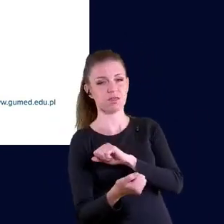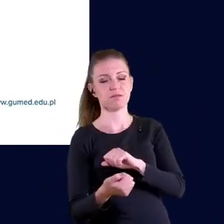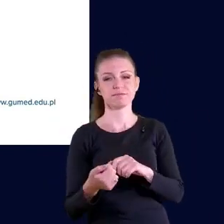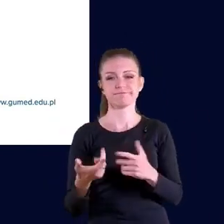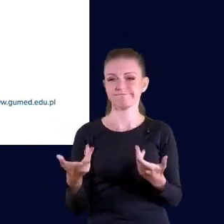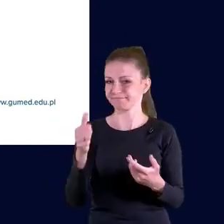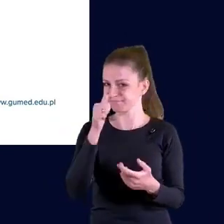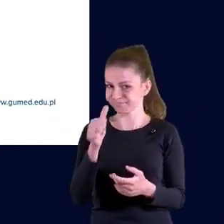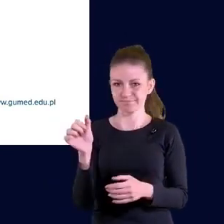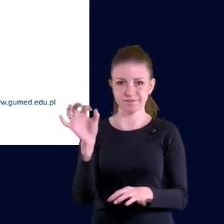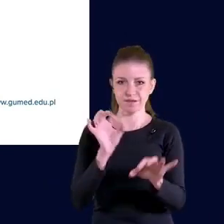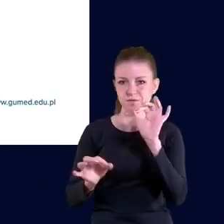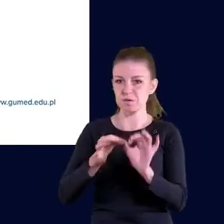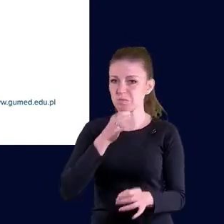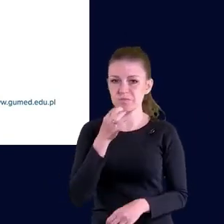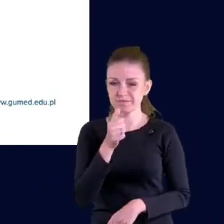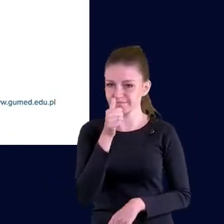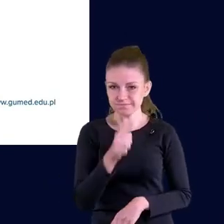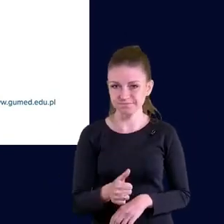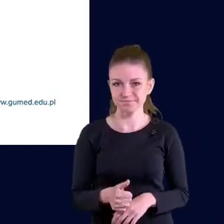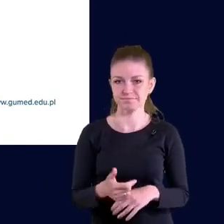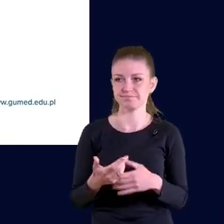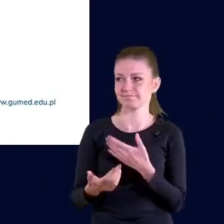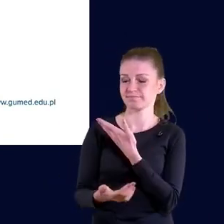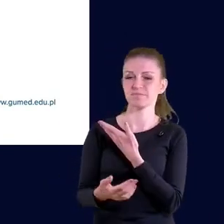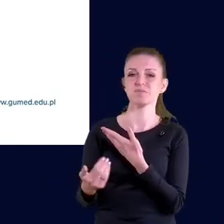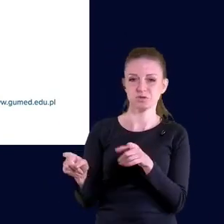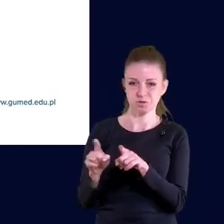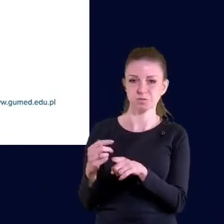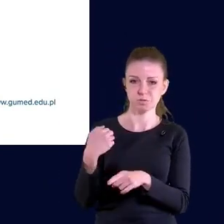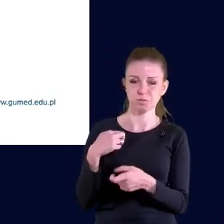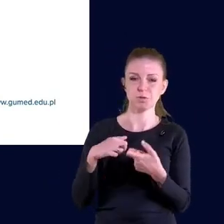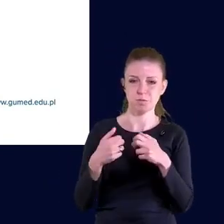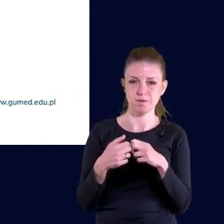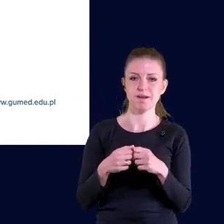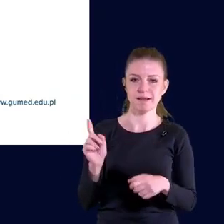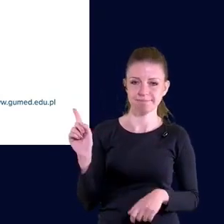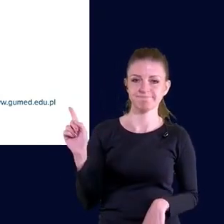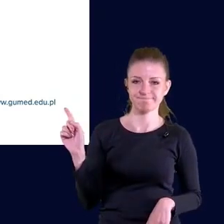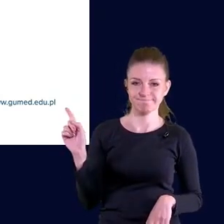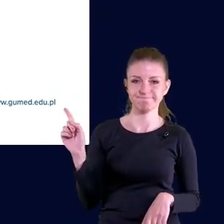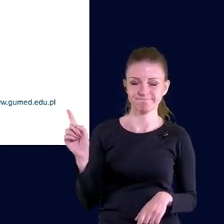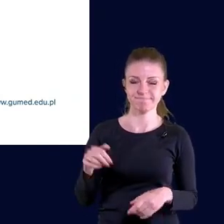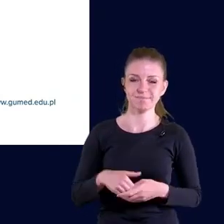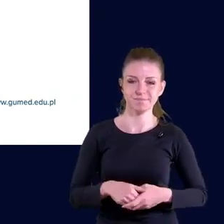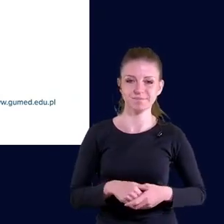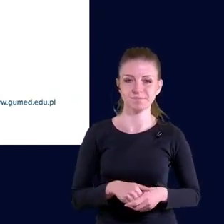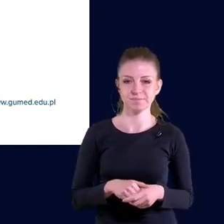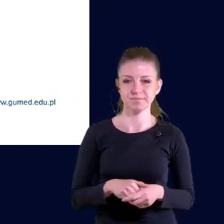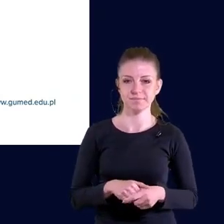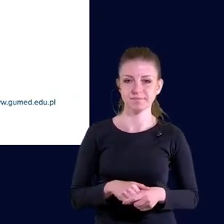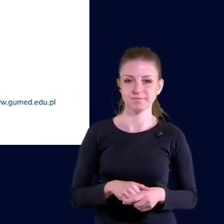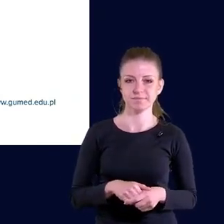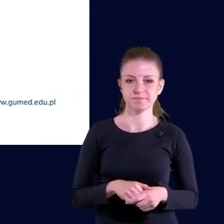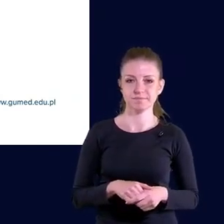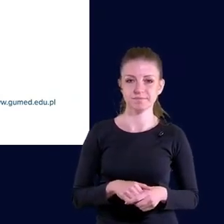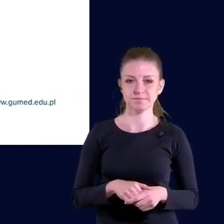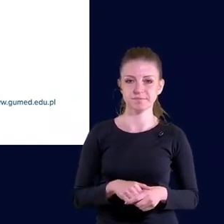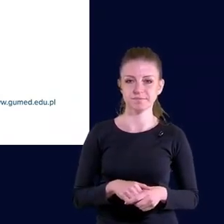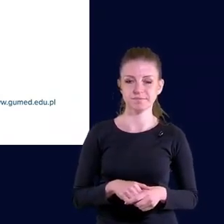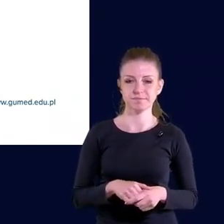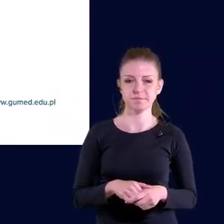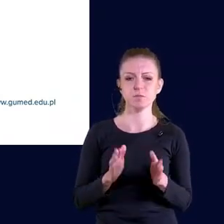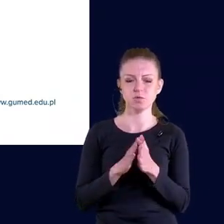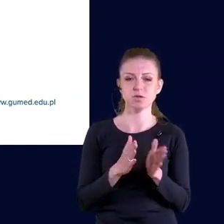naprawić No i takie coś też ze przed kwestii mieszczenia pliku repozytorium